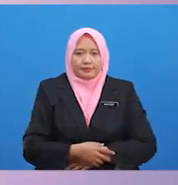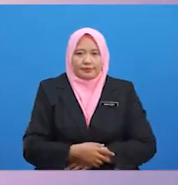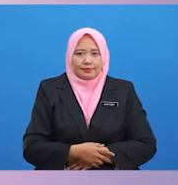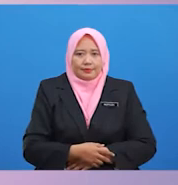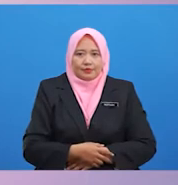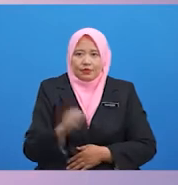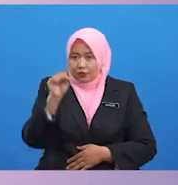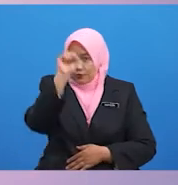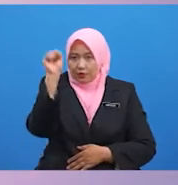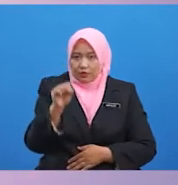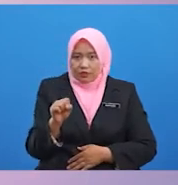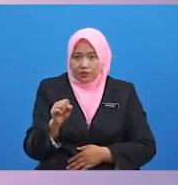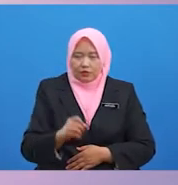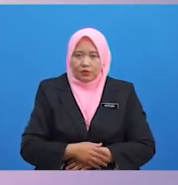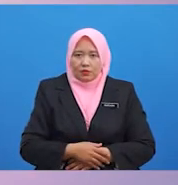Soalannya ialah,